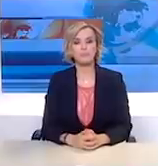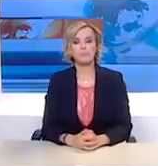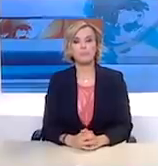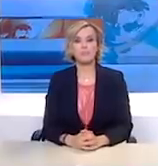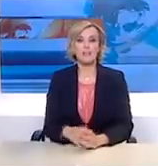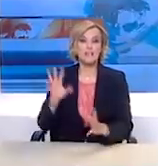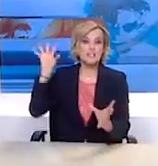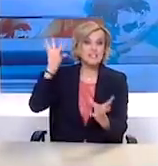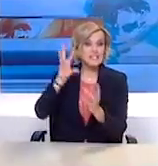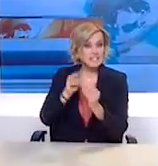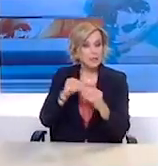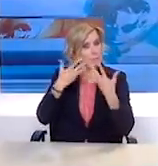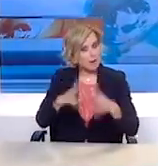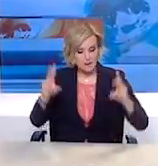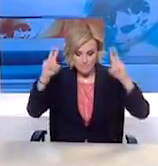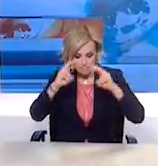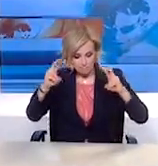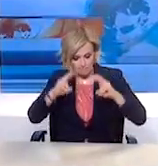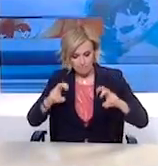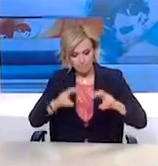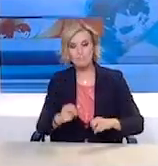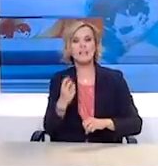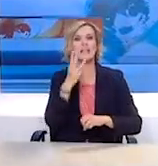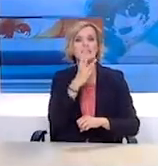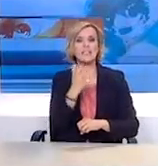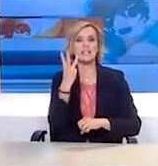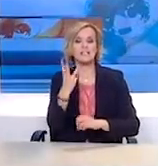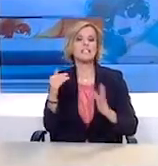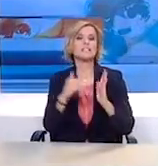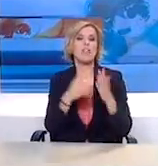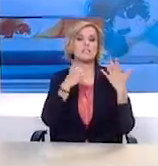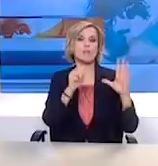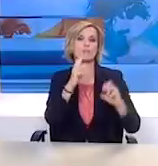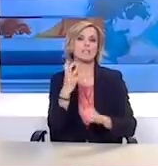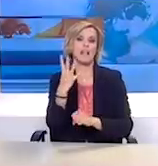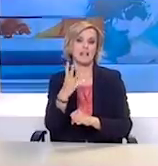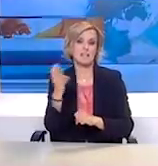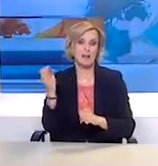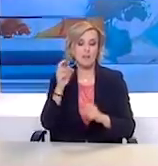Έχουν συνολικά ελεγχθεί 33.634 κλινικά δείγματα για την παρουσία του ιού.